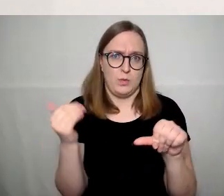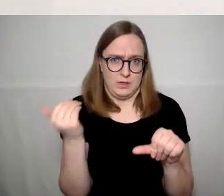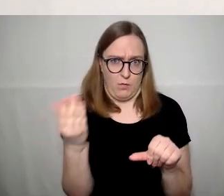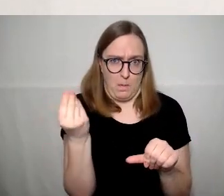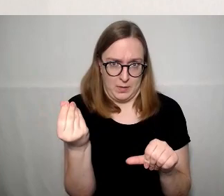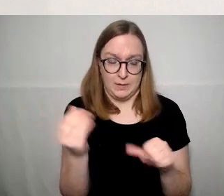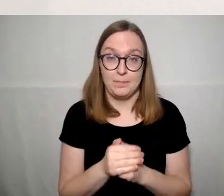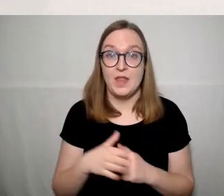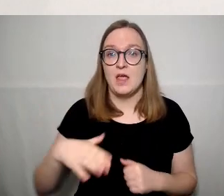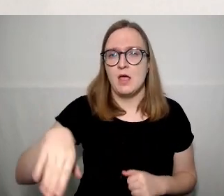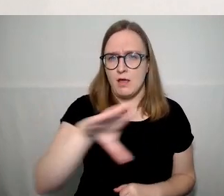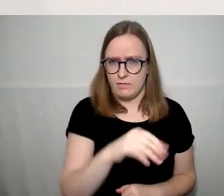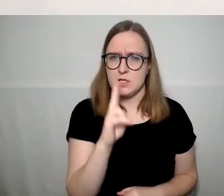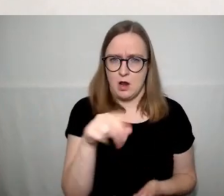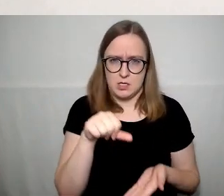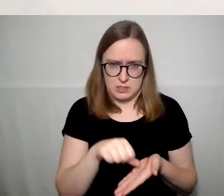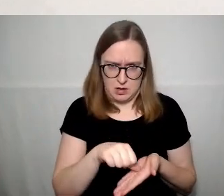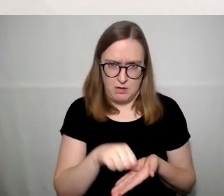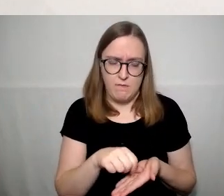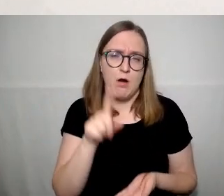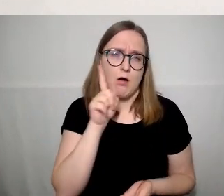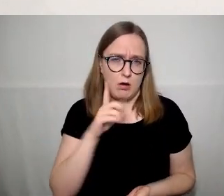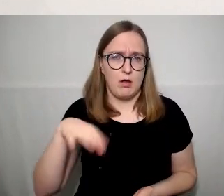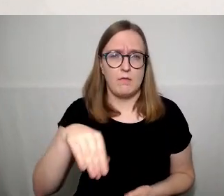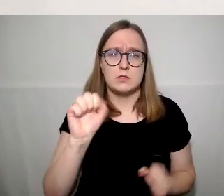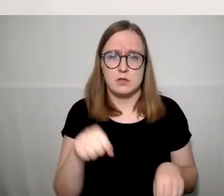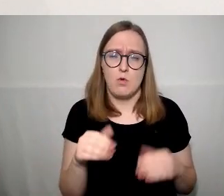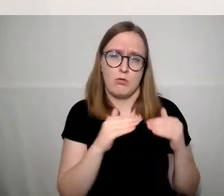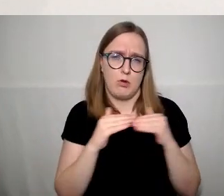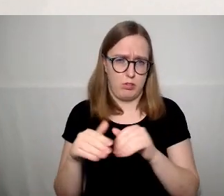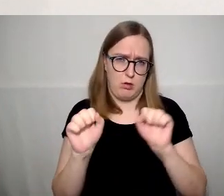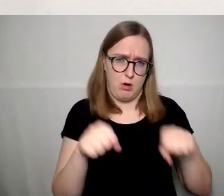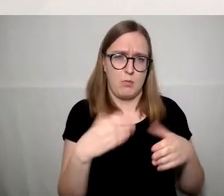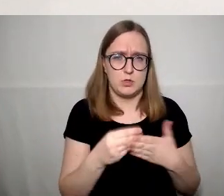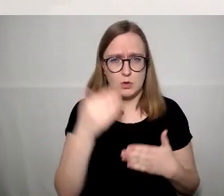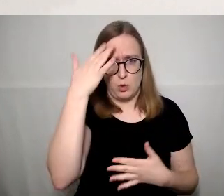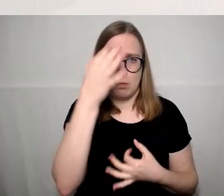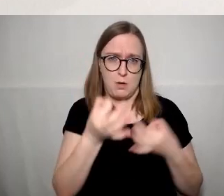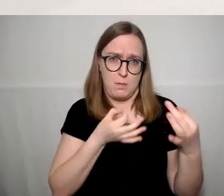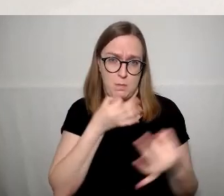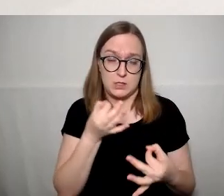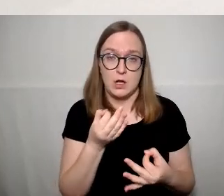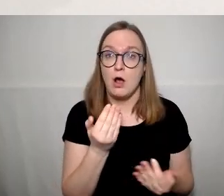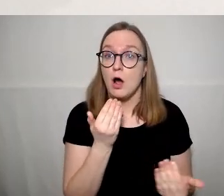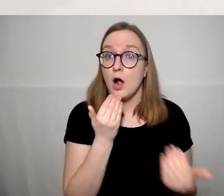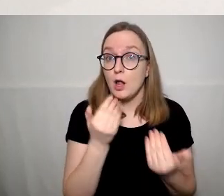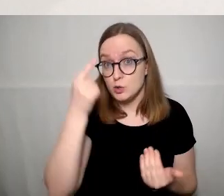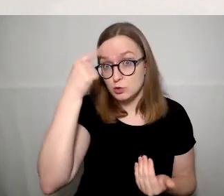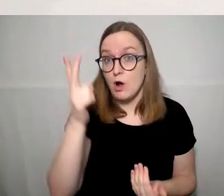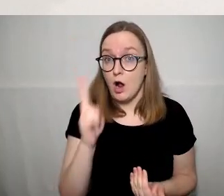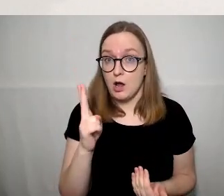visi kandidatai turės lygias galimybės išsakyti savo nuomonę, klausimus laidos dalyviams. Rengia šios laidos